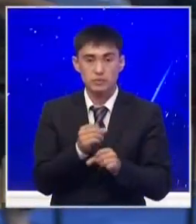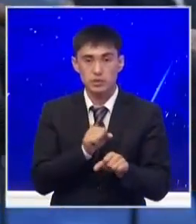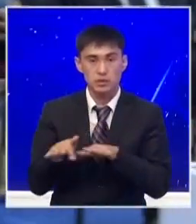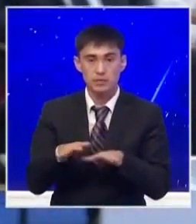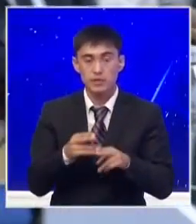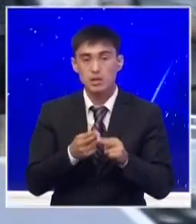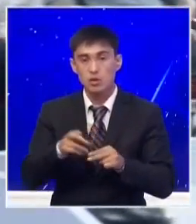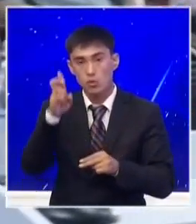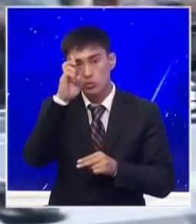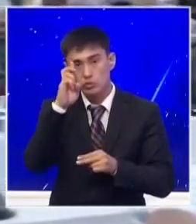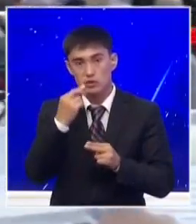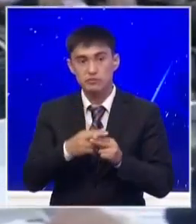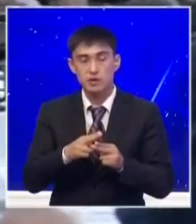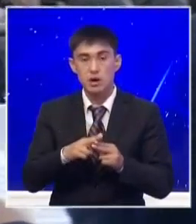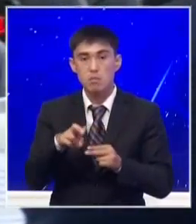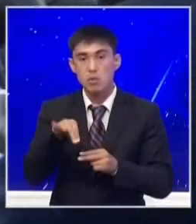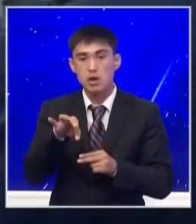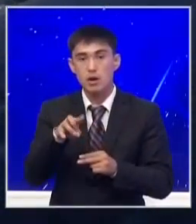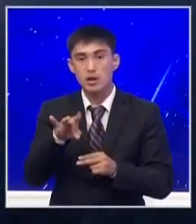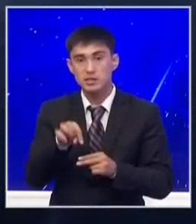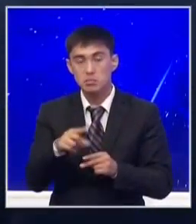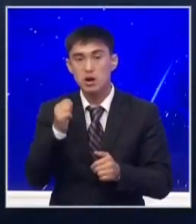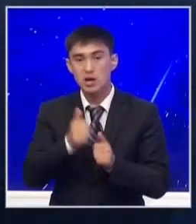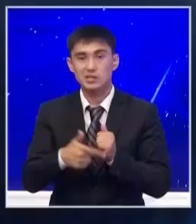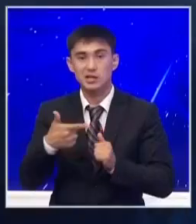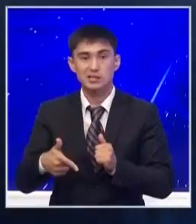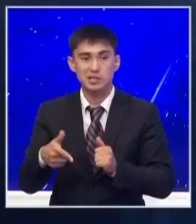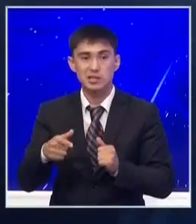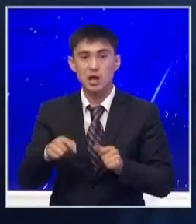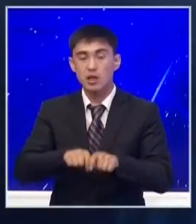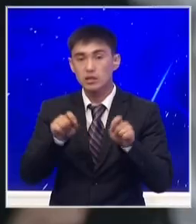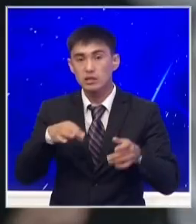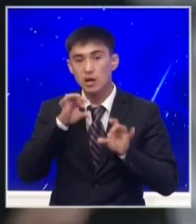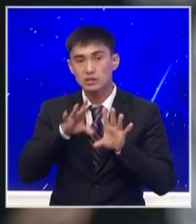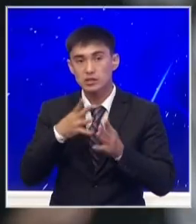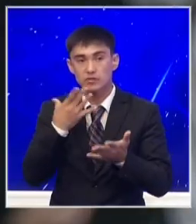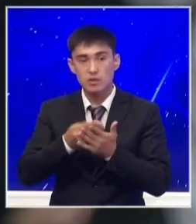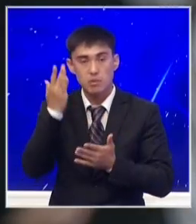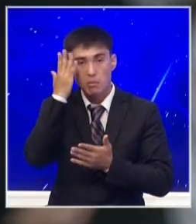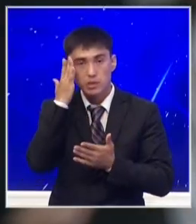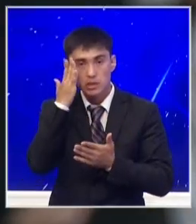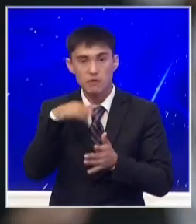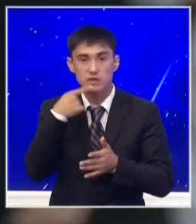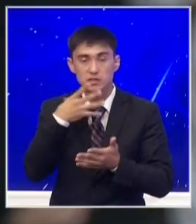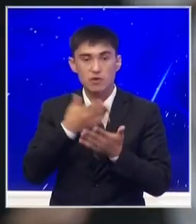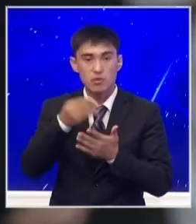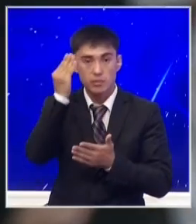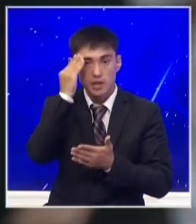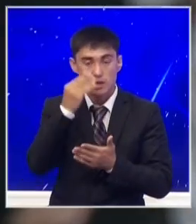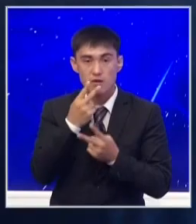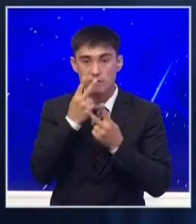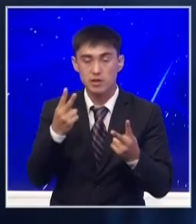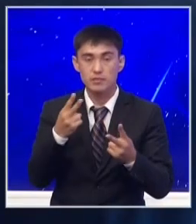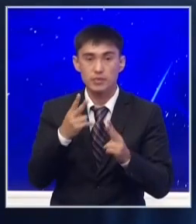составляющих современного государства – плюрализм, когда каждый гражданин может открыто поделиться своими мыслями, высказать свое мнение и